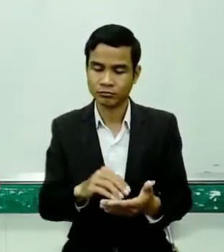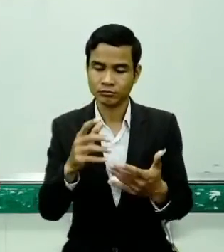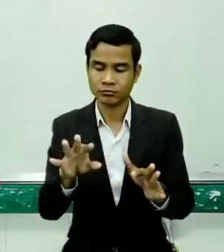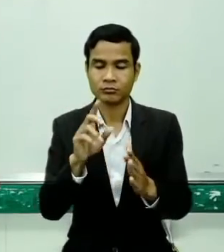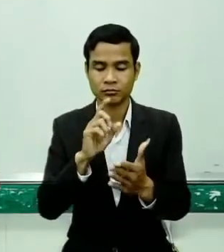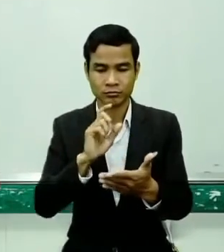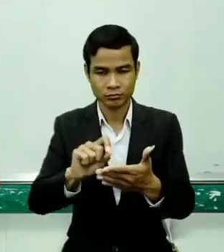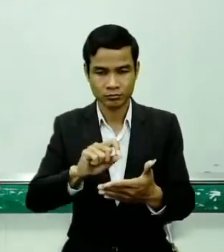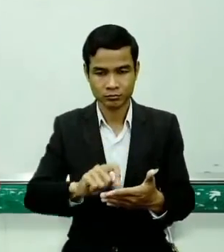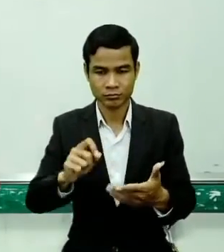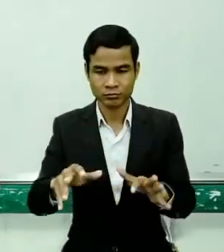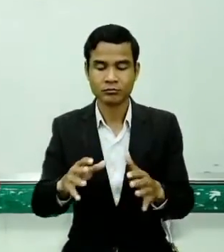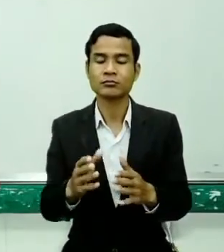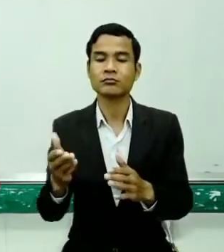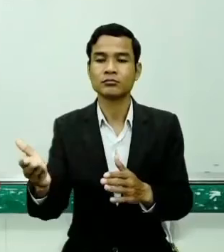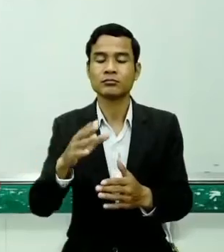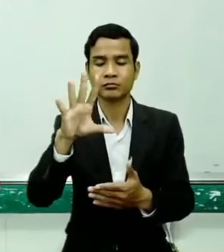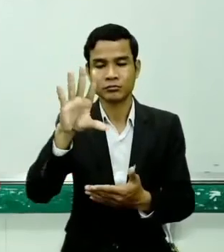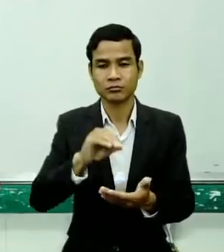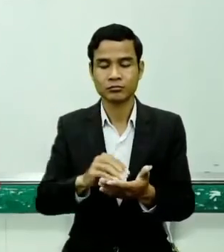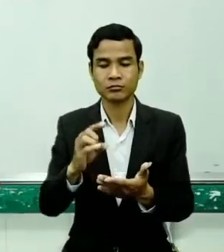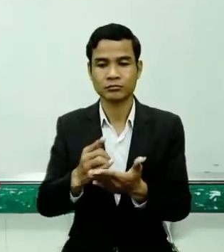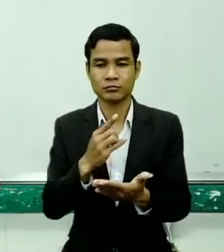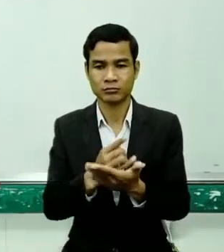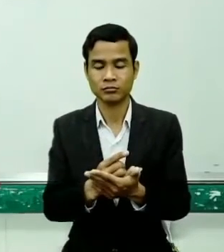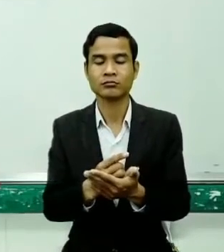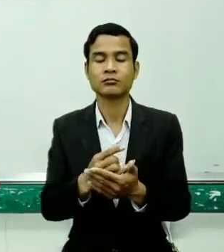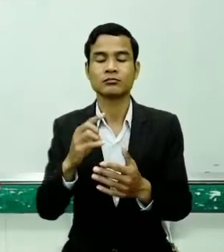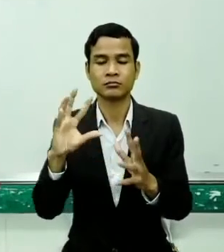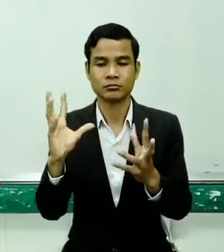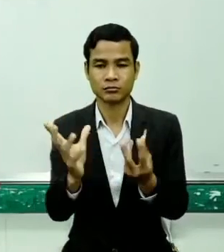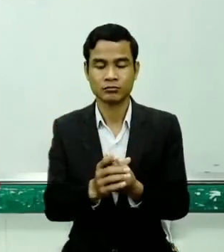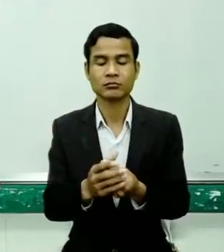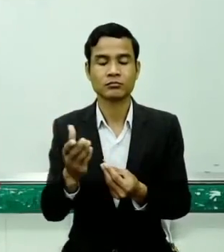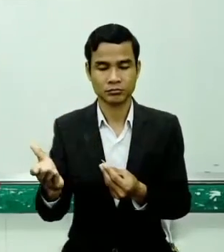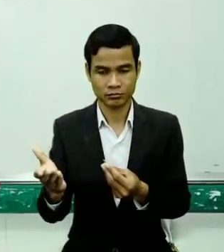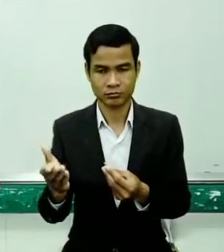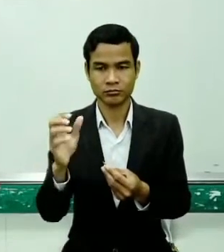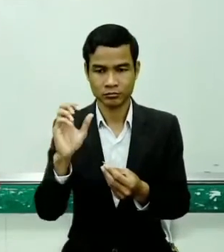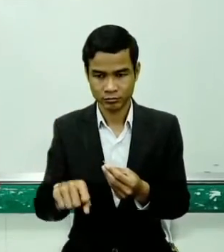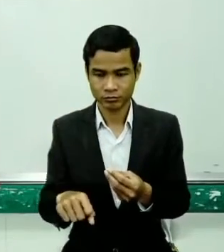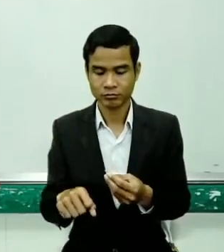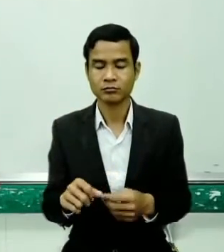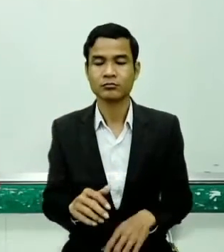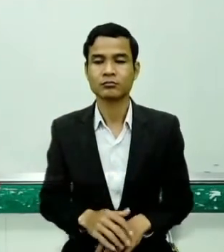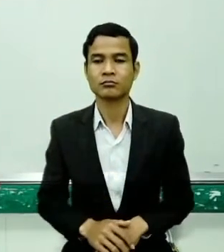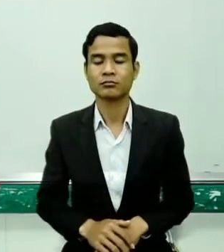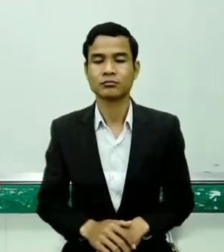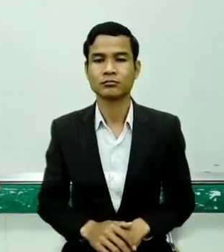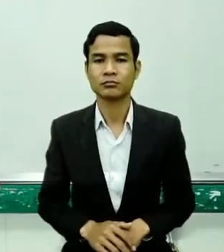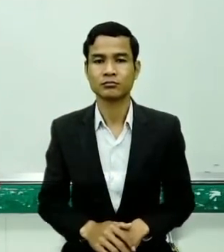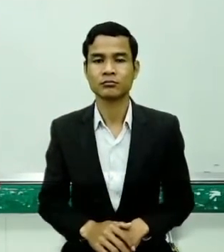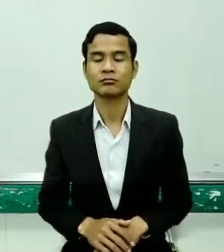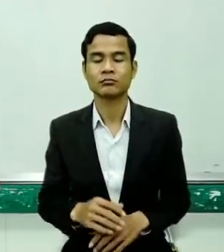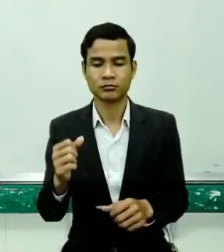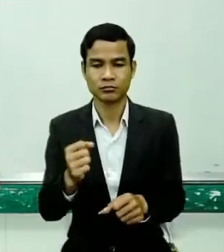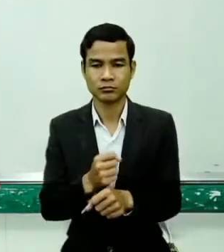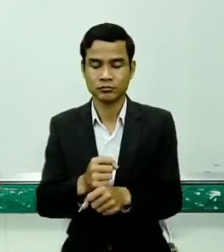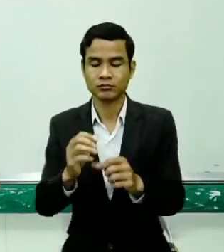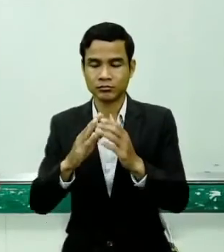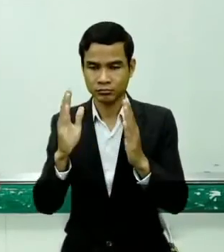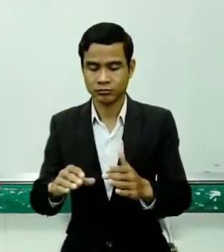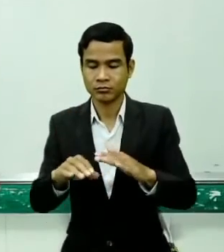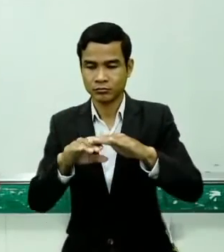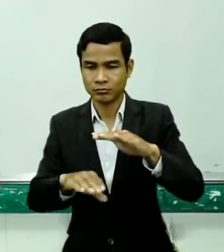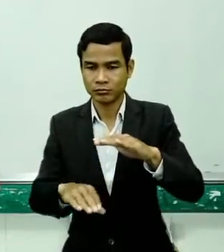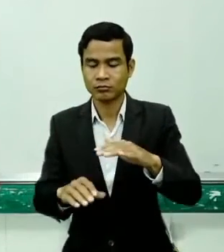hơi. Con chùm lòng nơi mê riêng xong khai rồi bỏ dương. Bỏm tiếng cách cáp tế nơi bị kháng